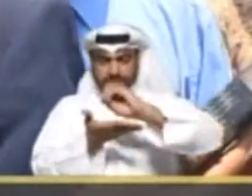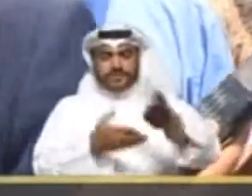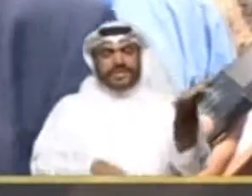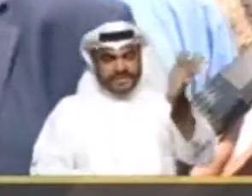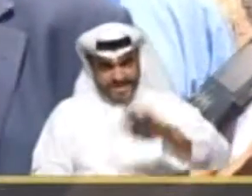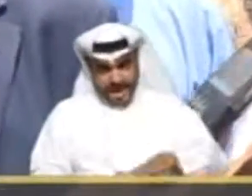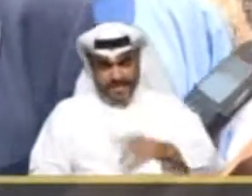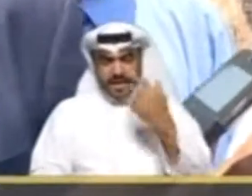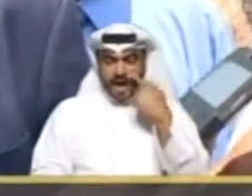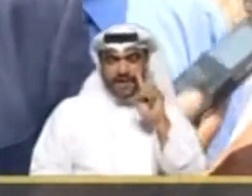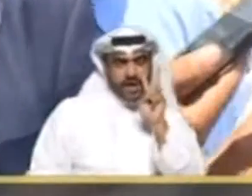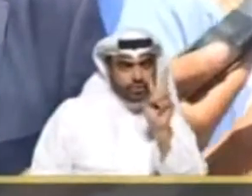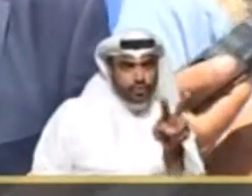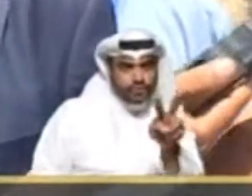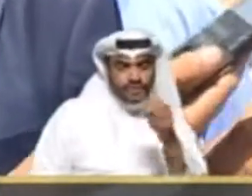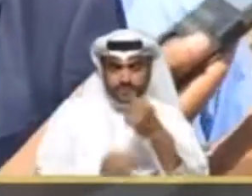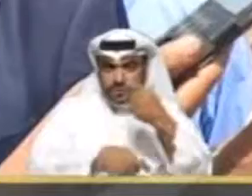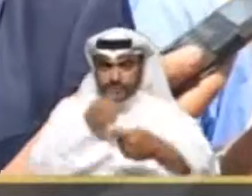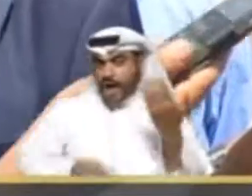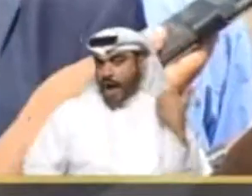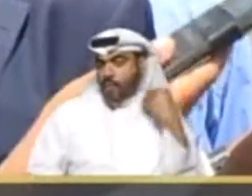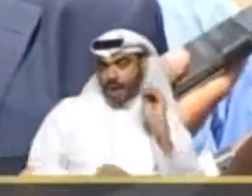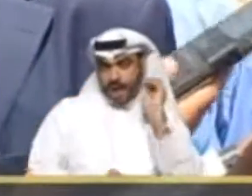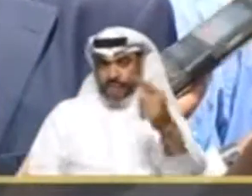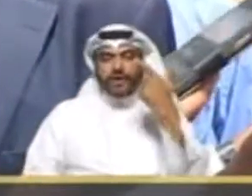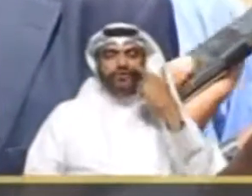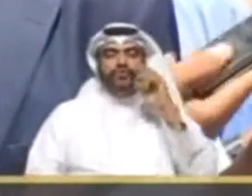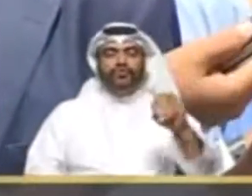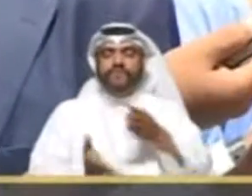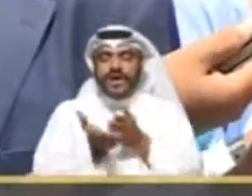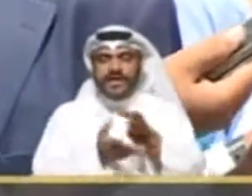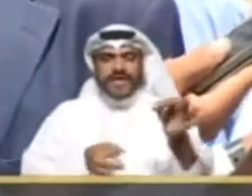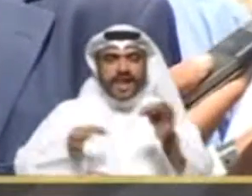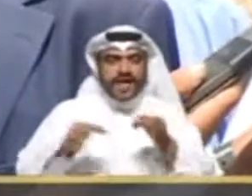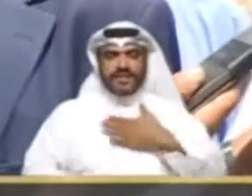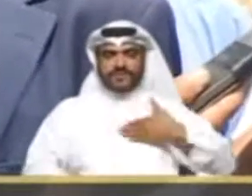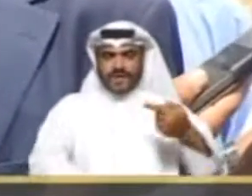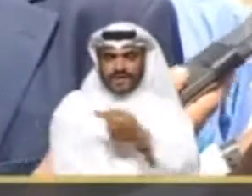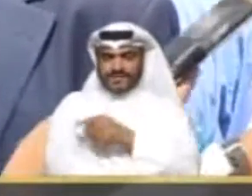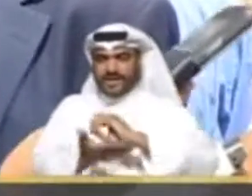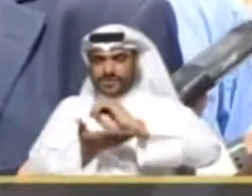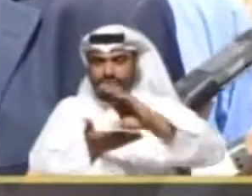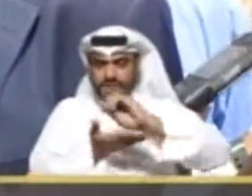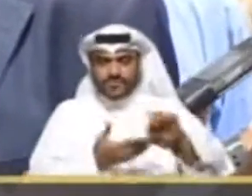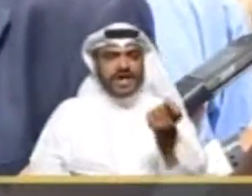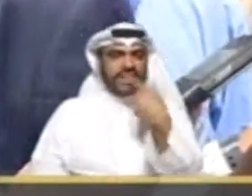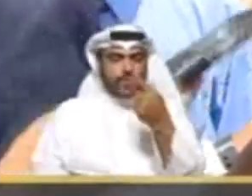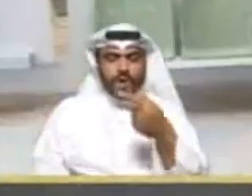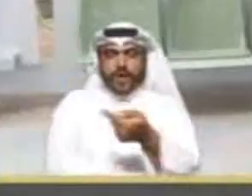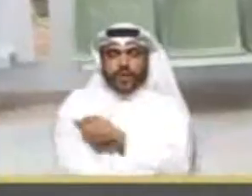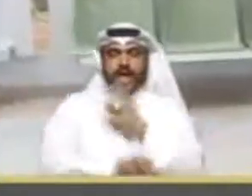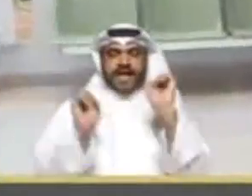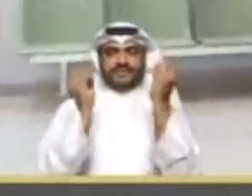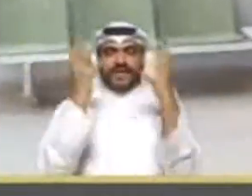يعني مشاهدة تنفيذ المرحلة الثانية من الخطة الصحية، وهي توزيع بعض الأدوية وسيارات